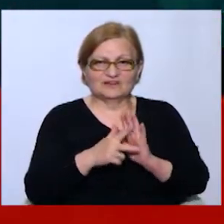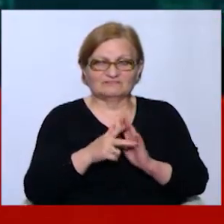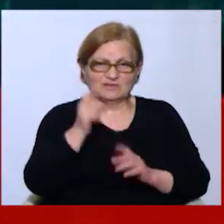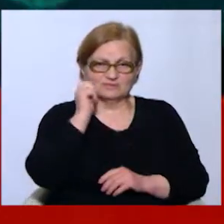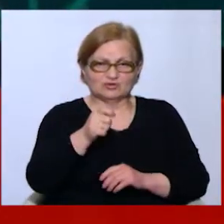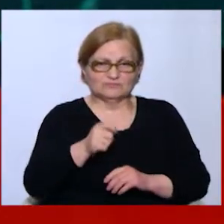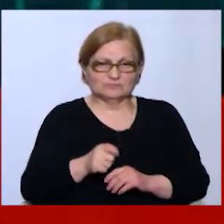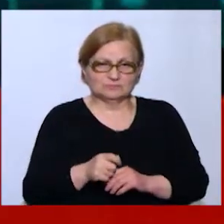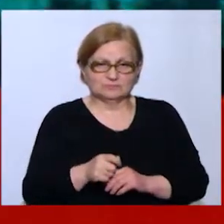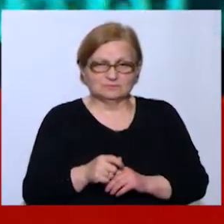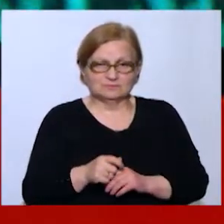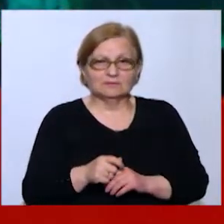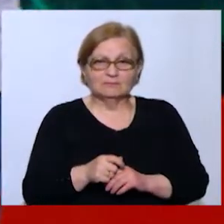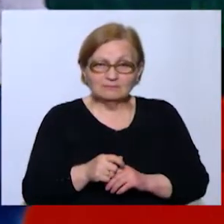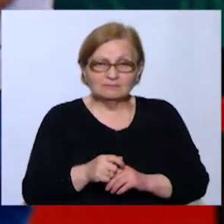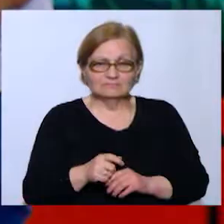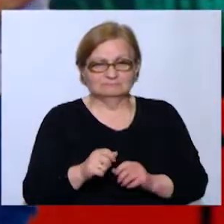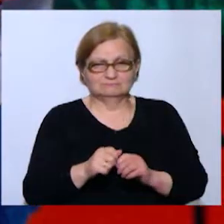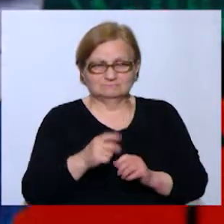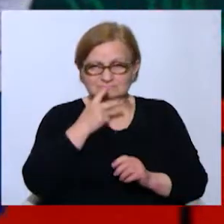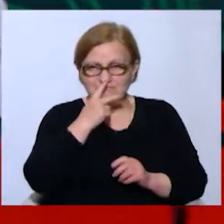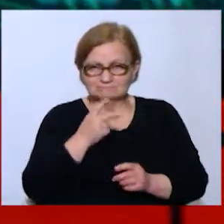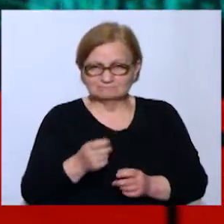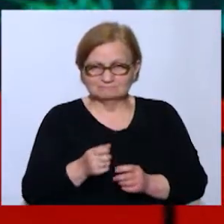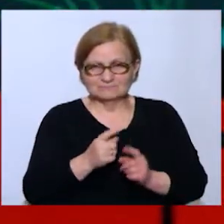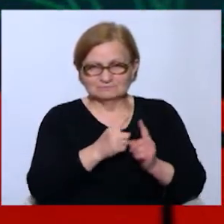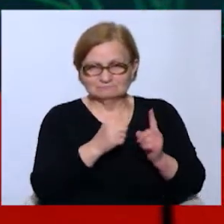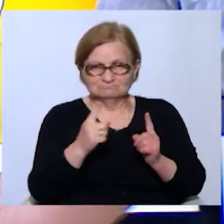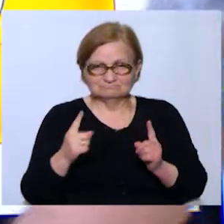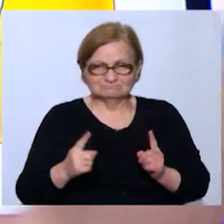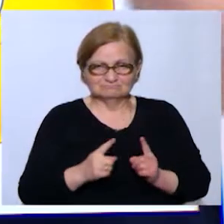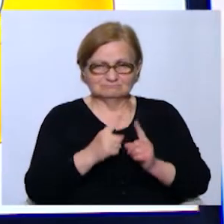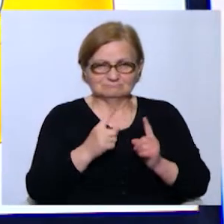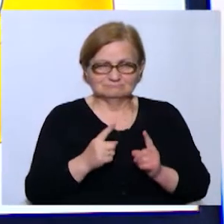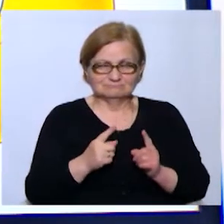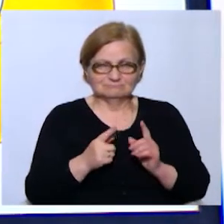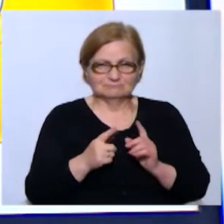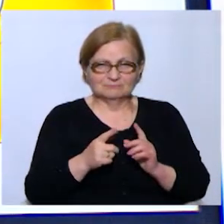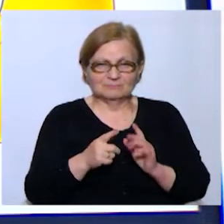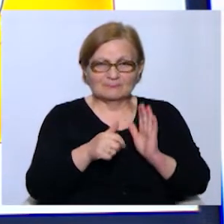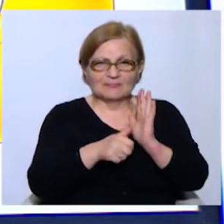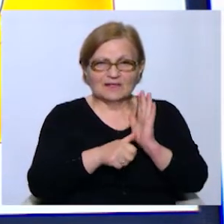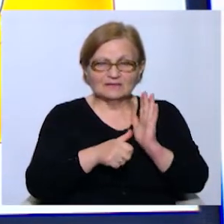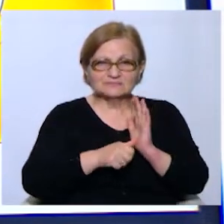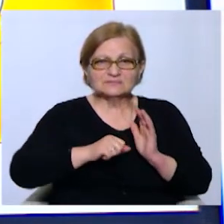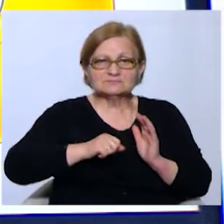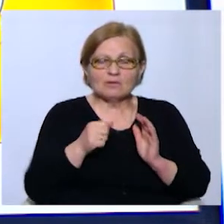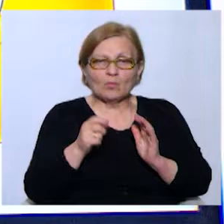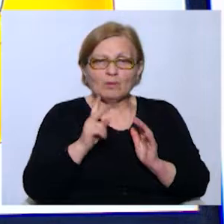8-იანს ჩავცხოთ. ოპ! აჰა, შვენიერი. 6-ის მეგობარი